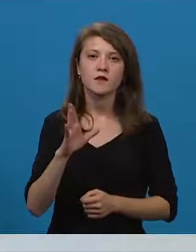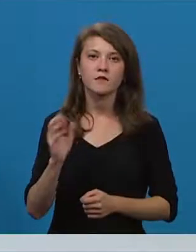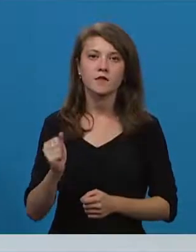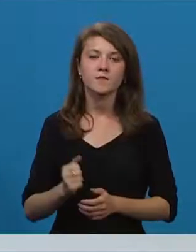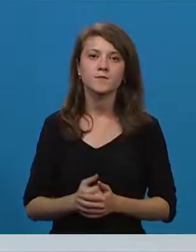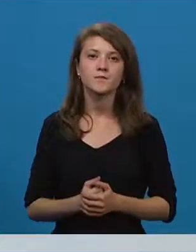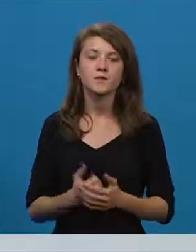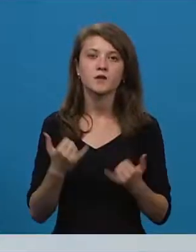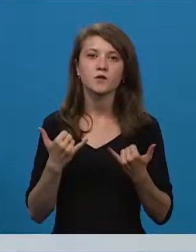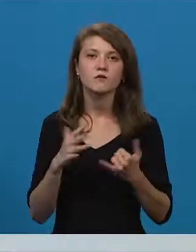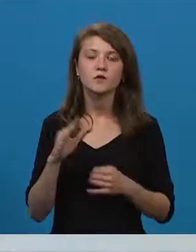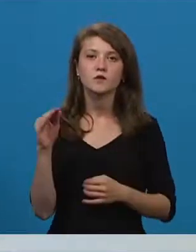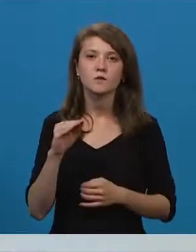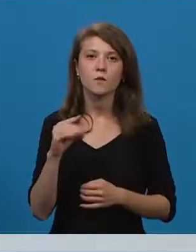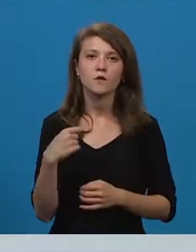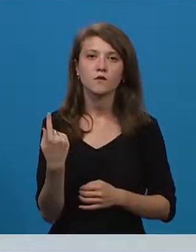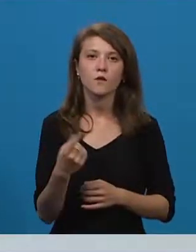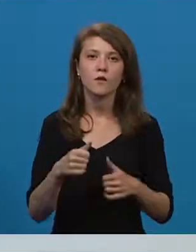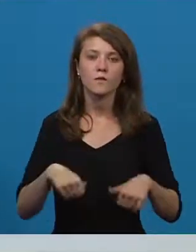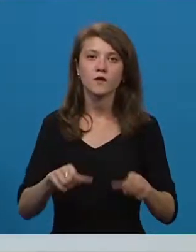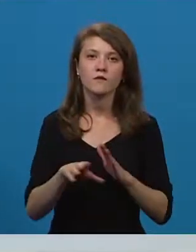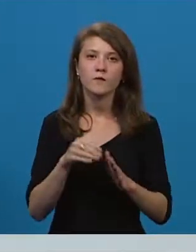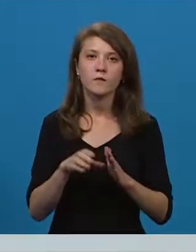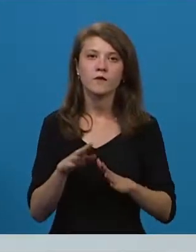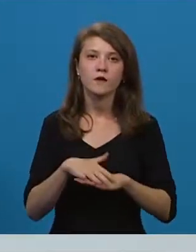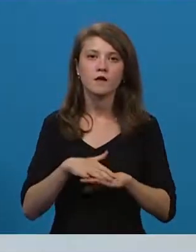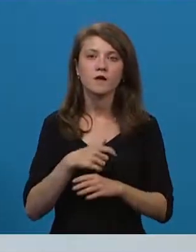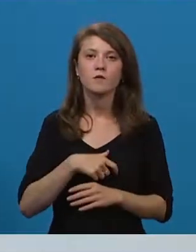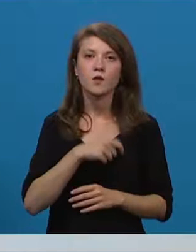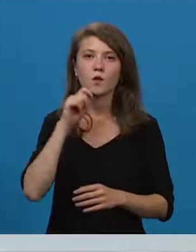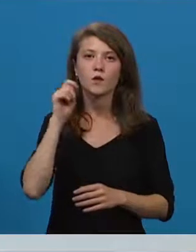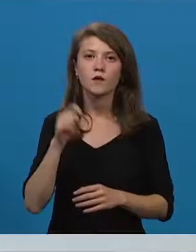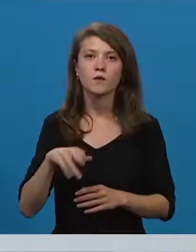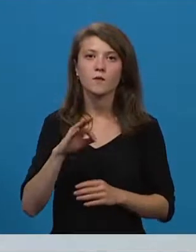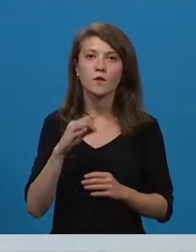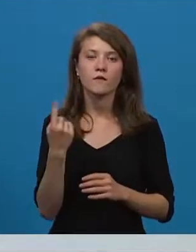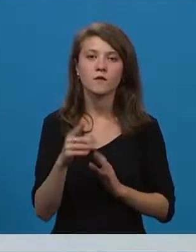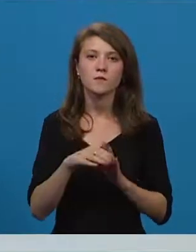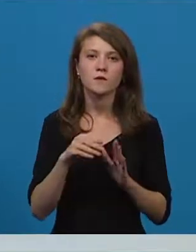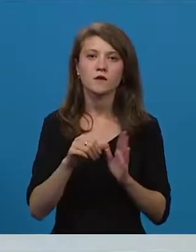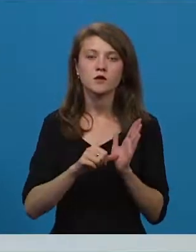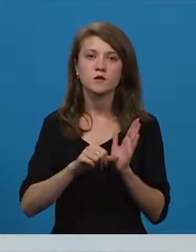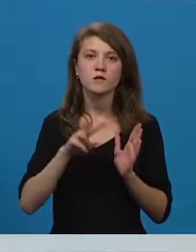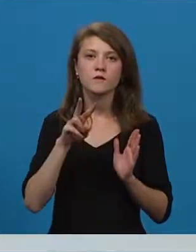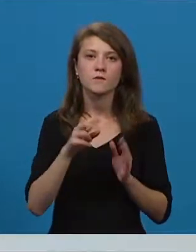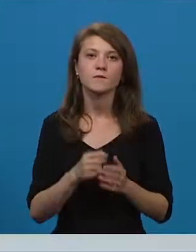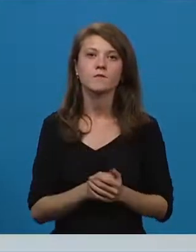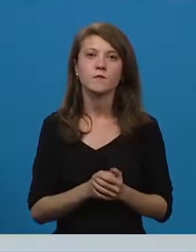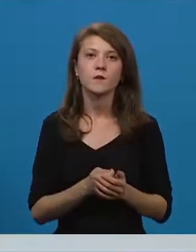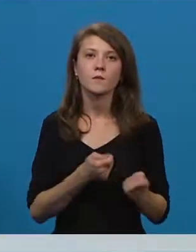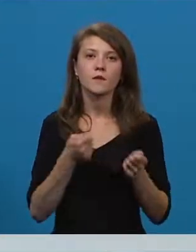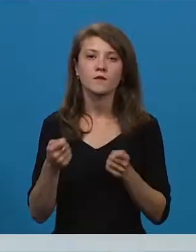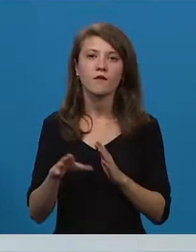Черняєва. Сьогодні в Житомирську окружну комісію з виборів народних депутатів України по виборчому округу номер 62 привезли